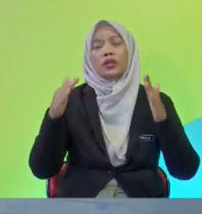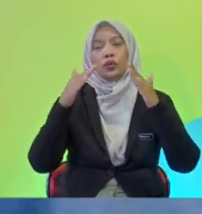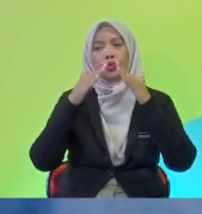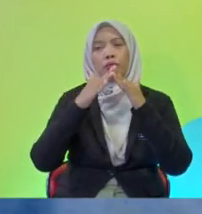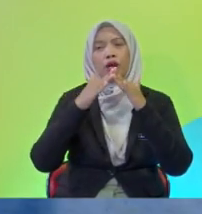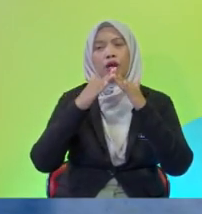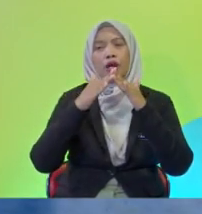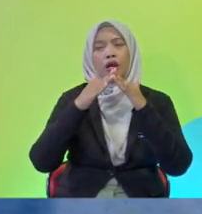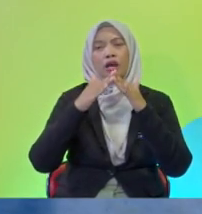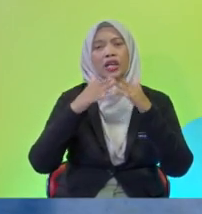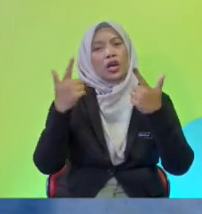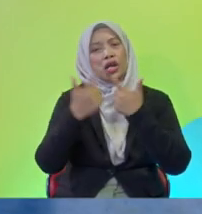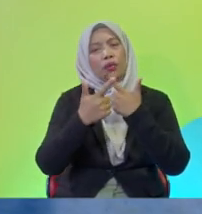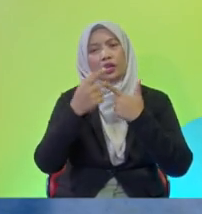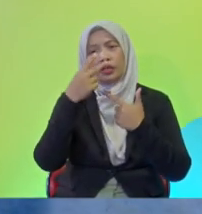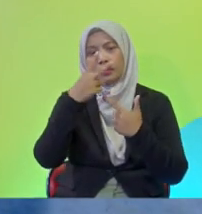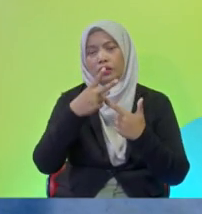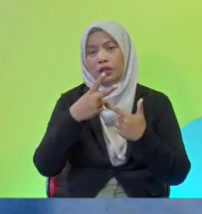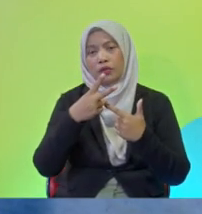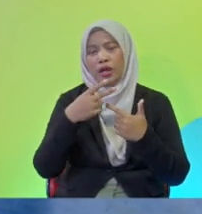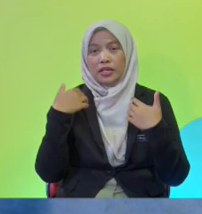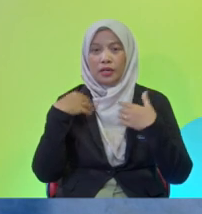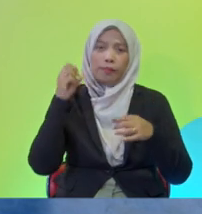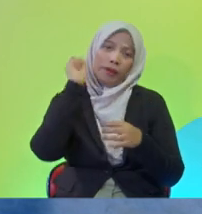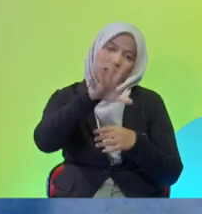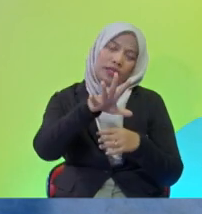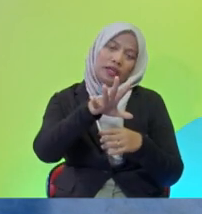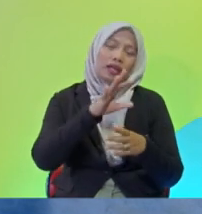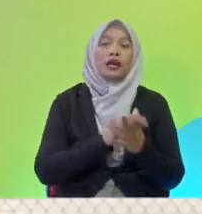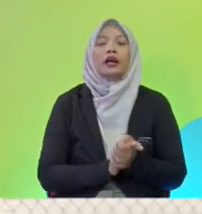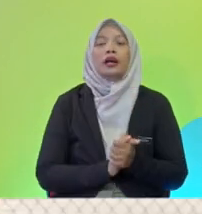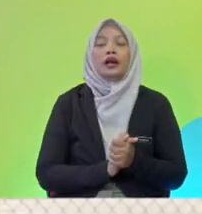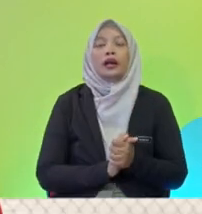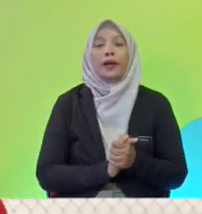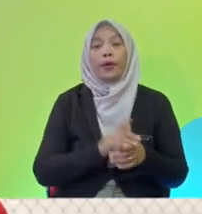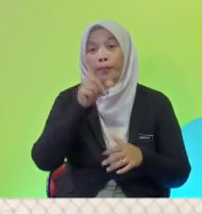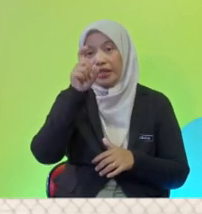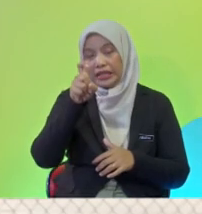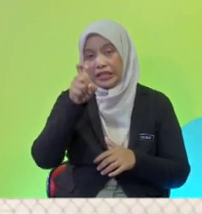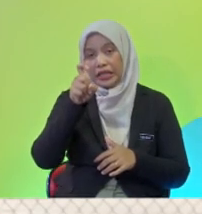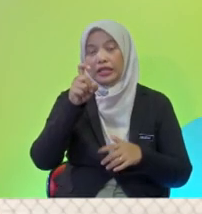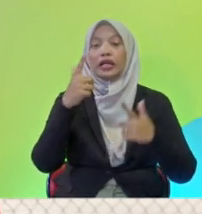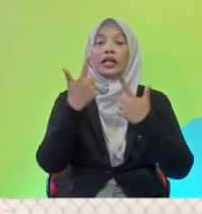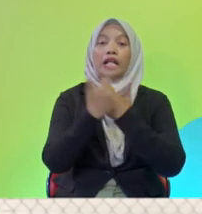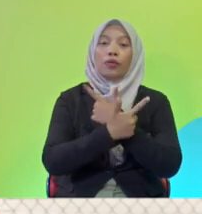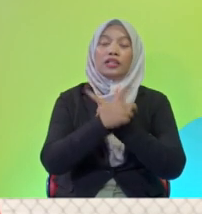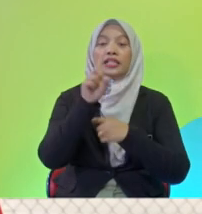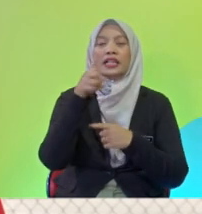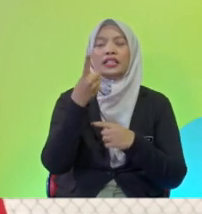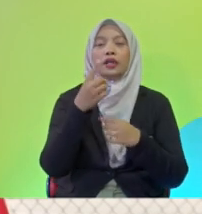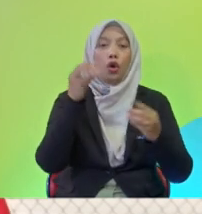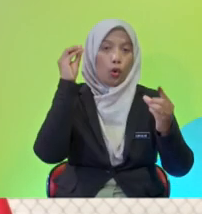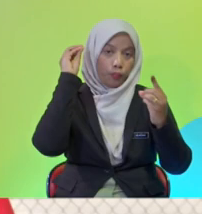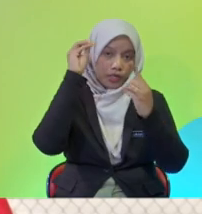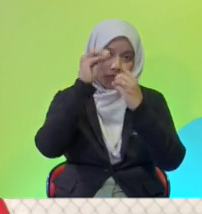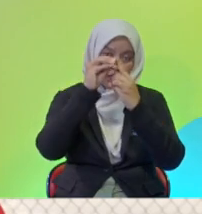contoh pihak lawan depan mata kita, kita boleh balik macam tu je. Objektif dia, kita boleh mematikan pihak lawan. Itu